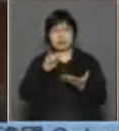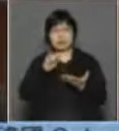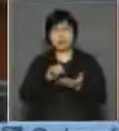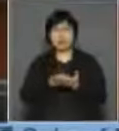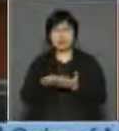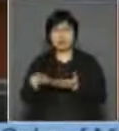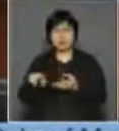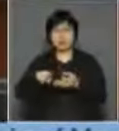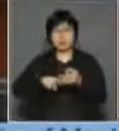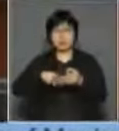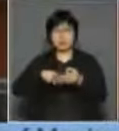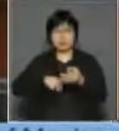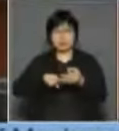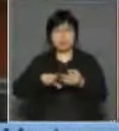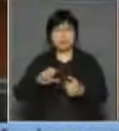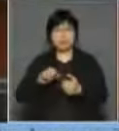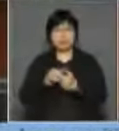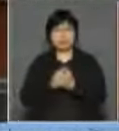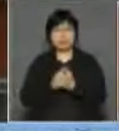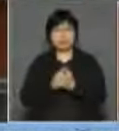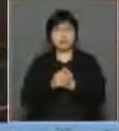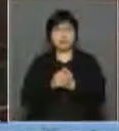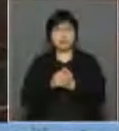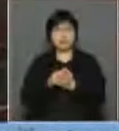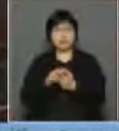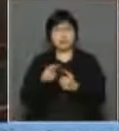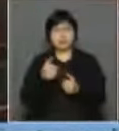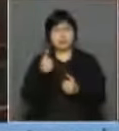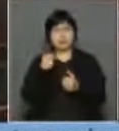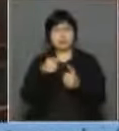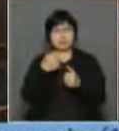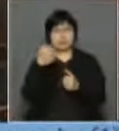黃定光議員。 多謝主席。